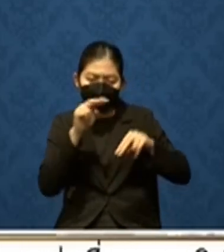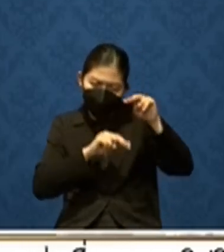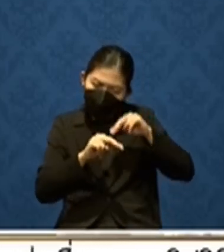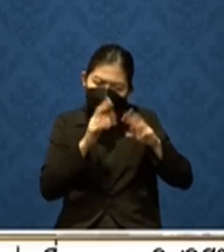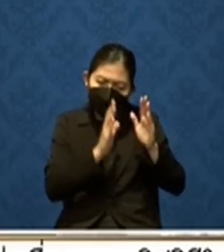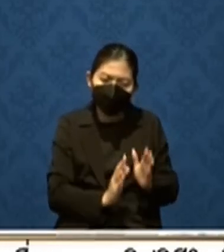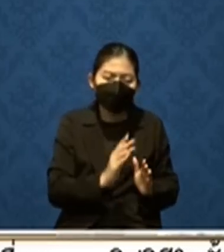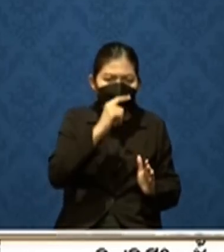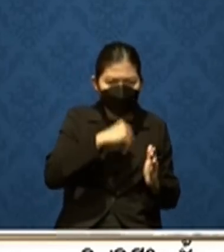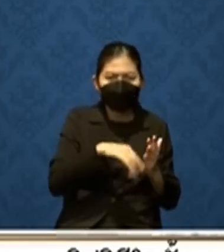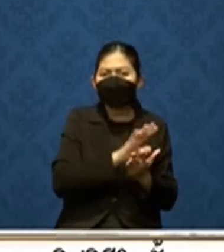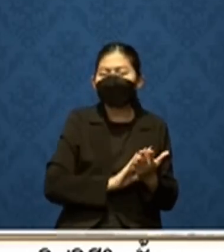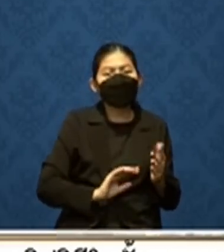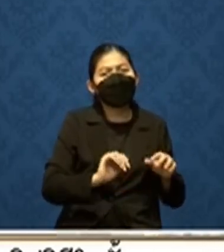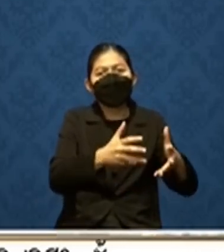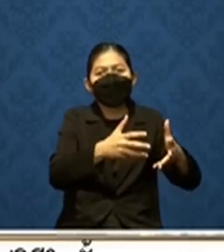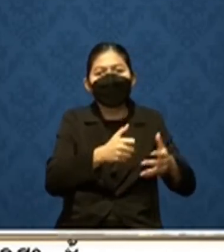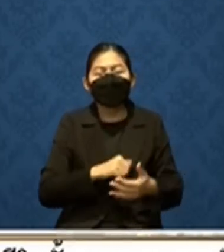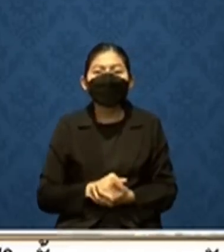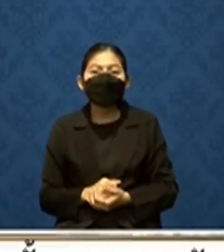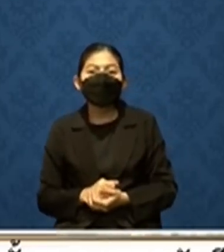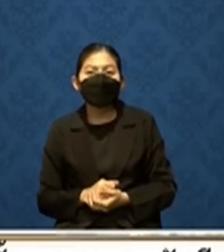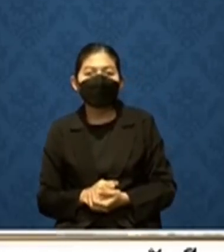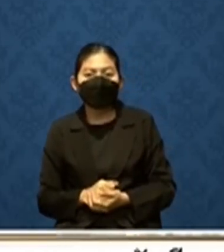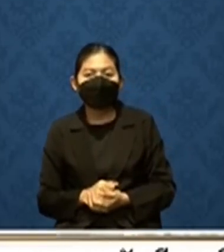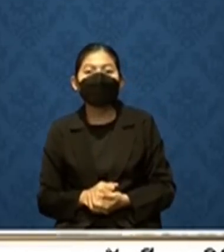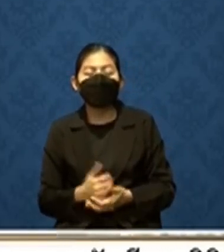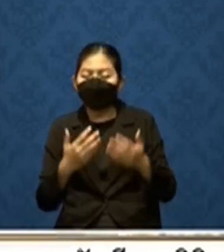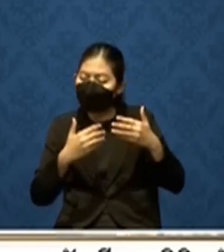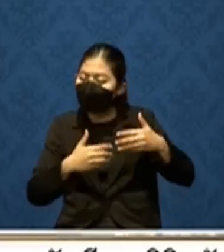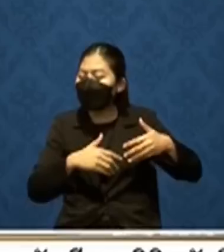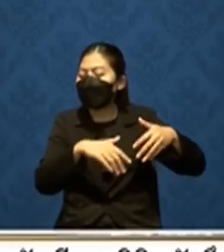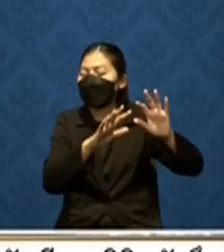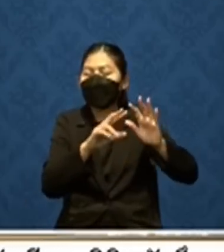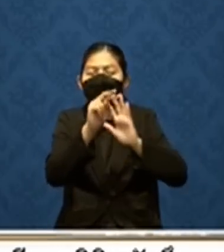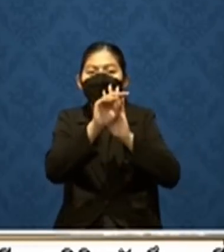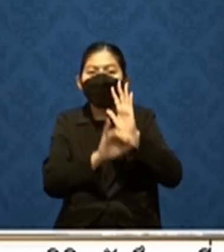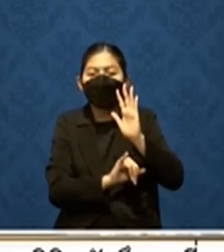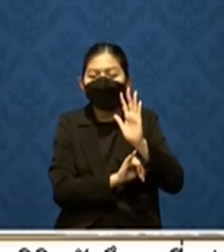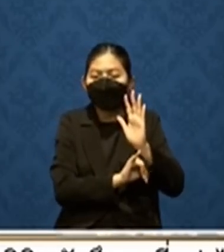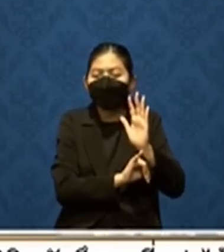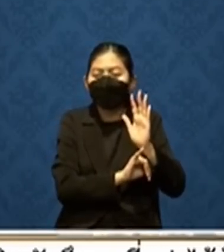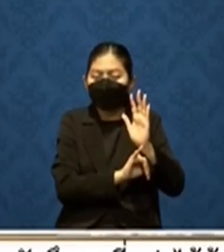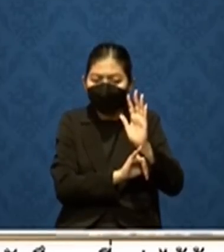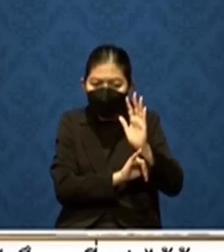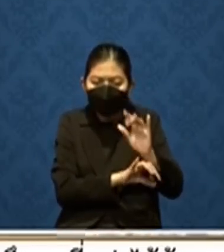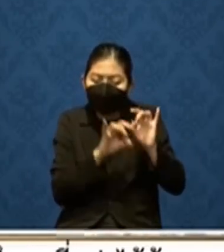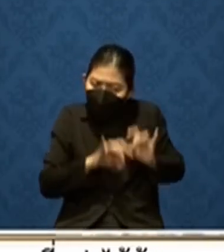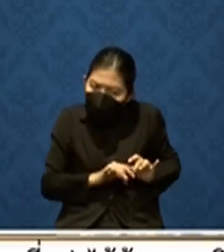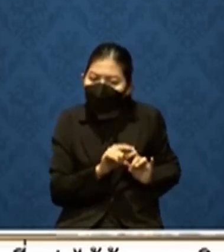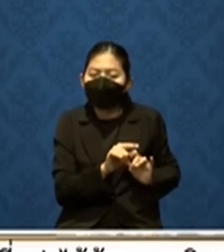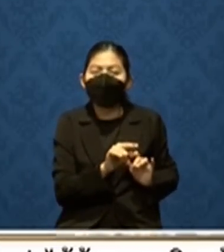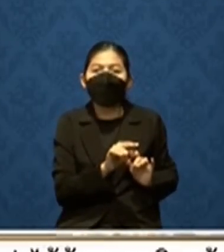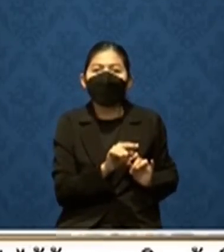บ้านเมืองหมอลำซ้ำเต็มขั้นยังปล่อยให้มีนโยบายที่สุ่มเสี่ยง